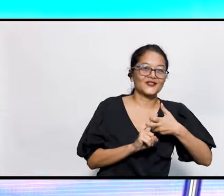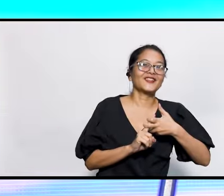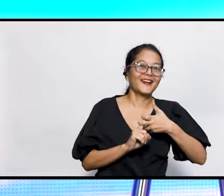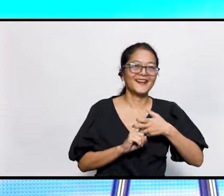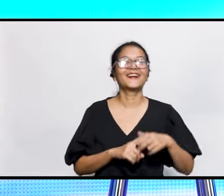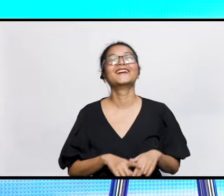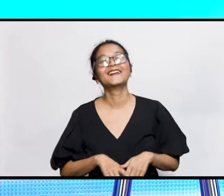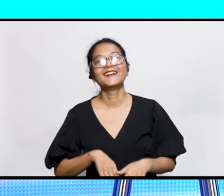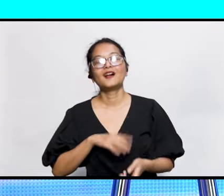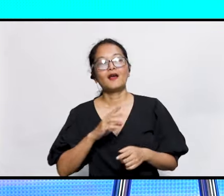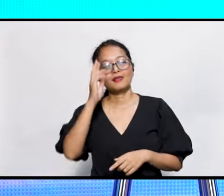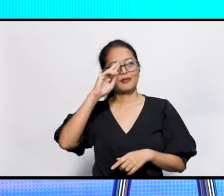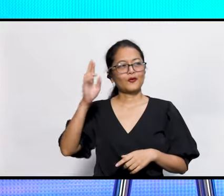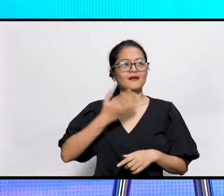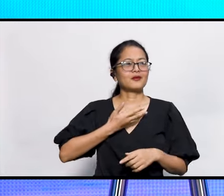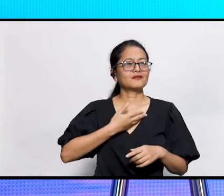tidak